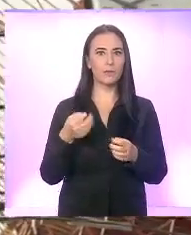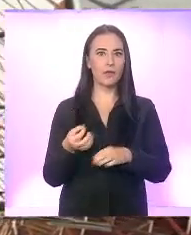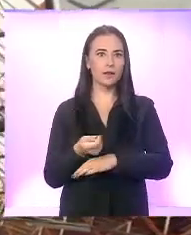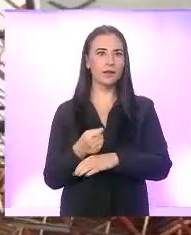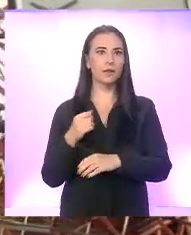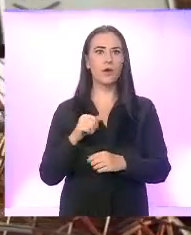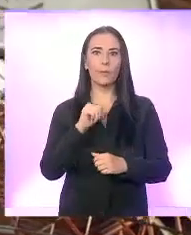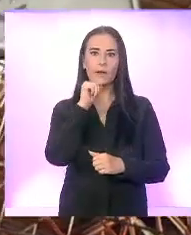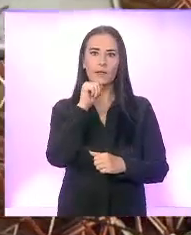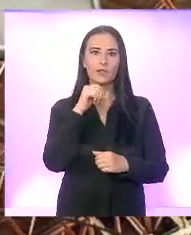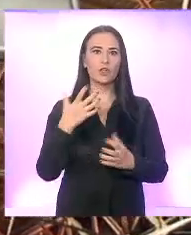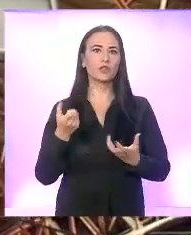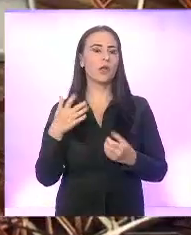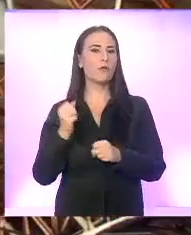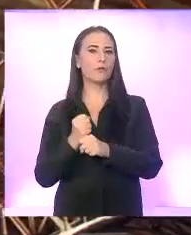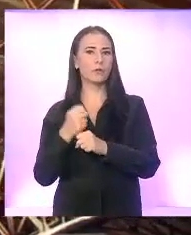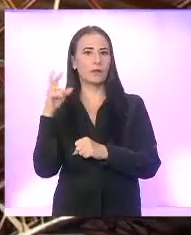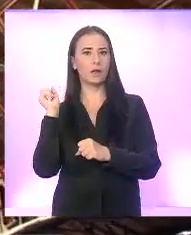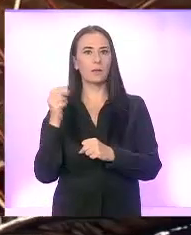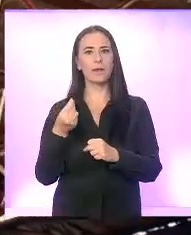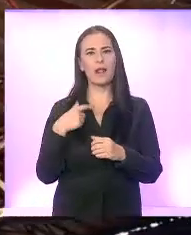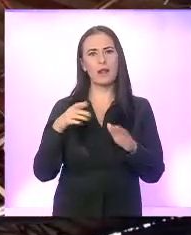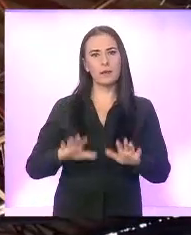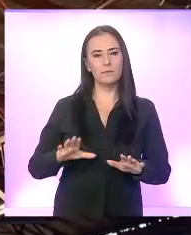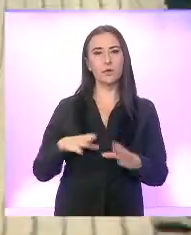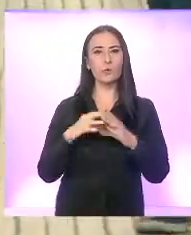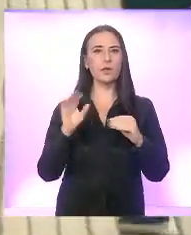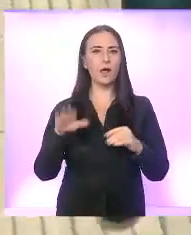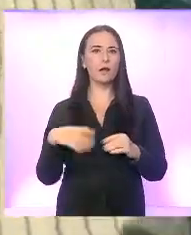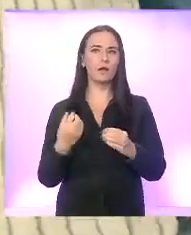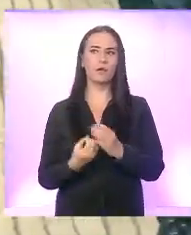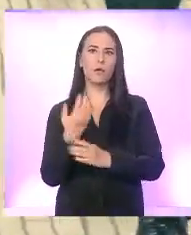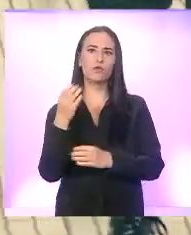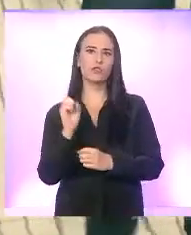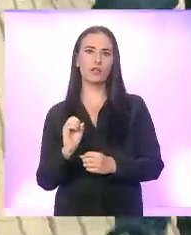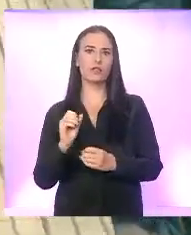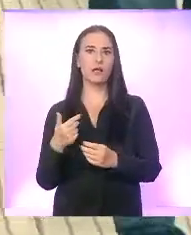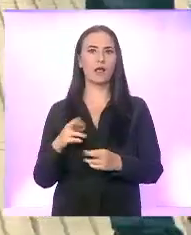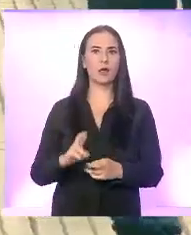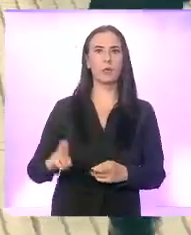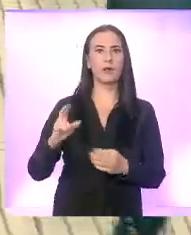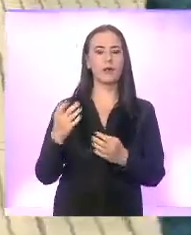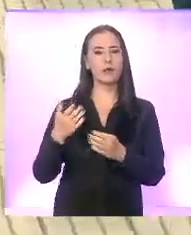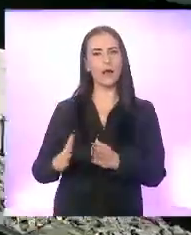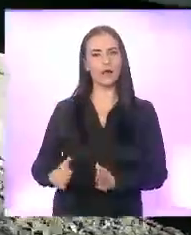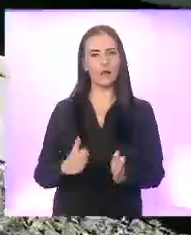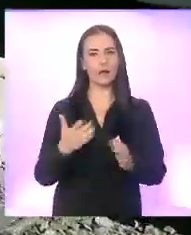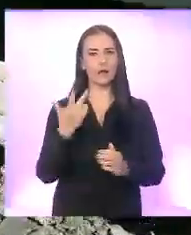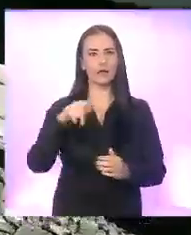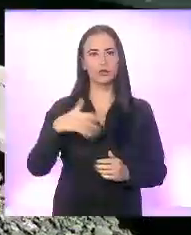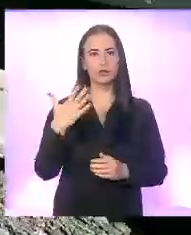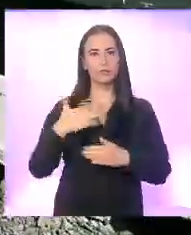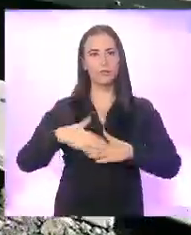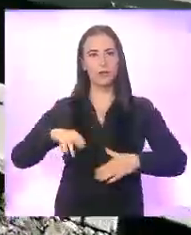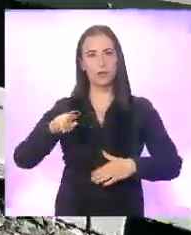să înainteze într-un ritm prea lent. Acum România are o nouă șansă pentru a-și repara calea ferată, circa 3,5 miliarde de